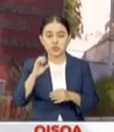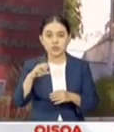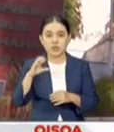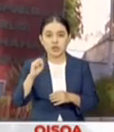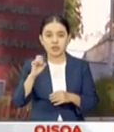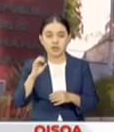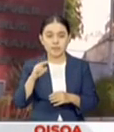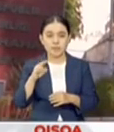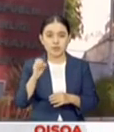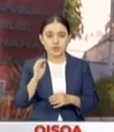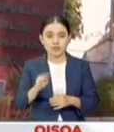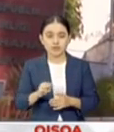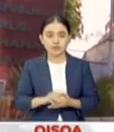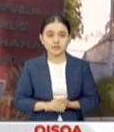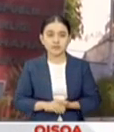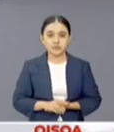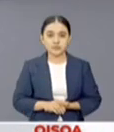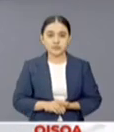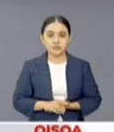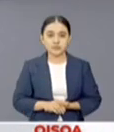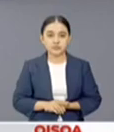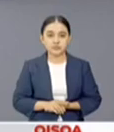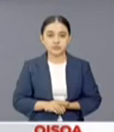Olim Arbayev, poytaxt.